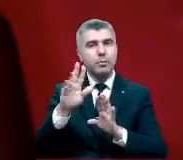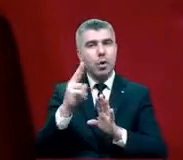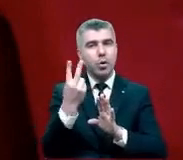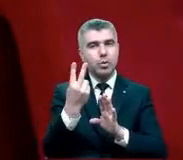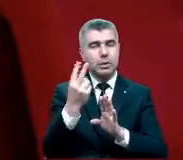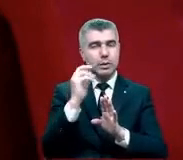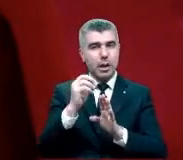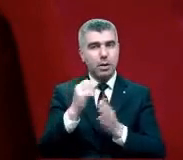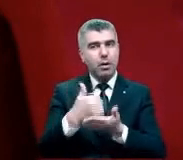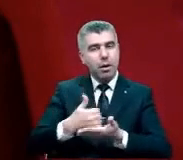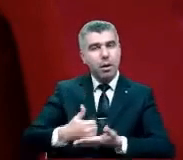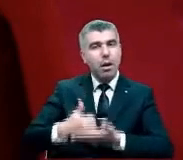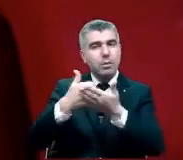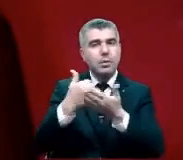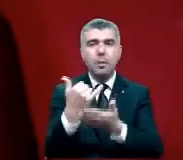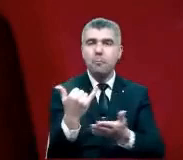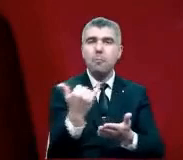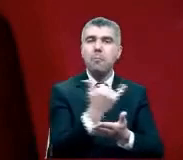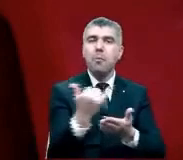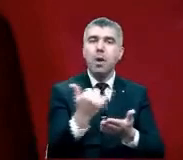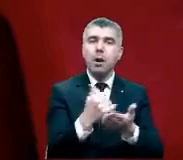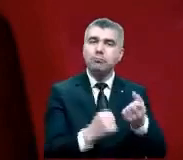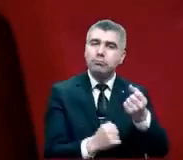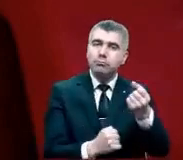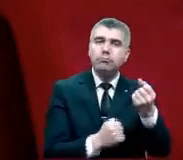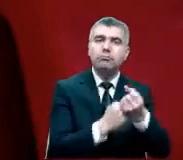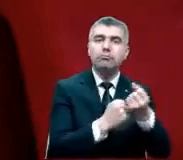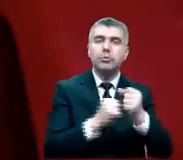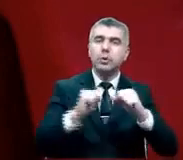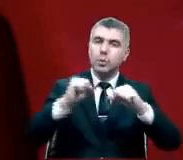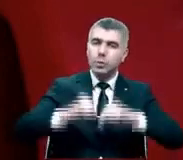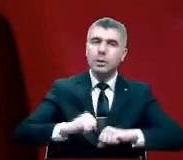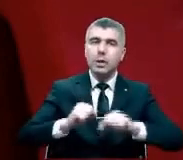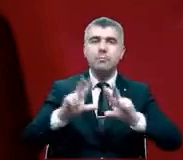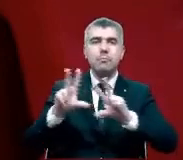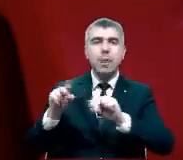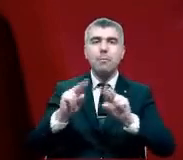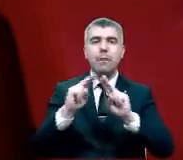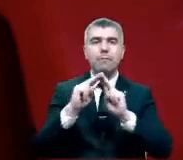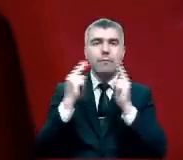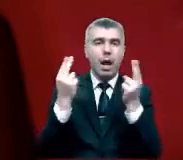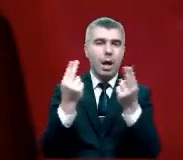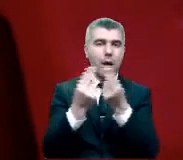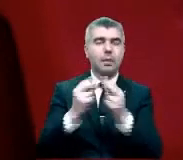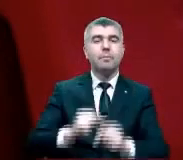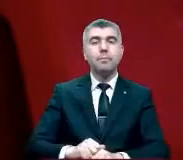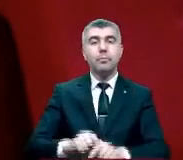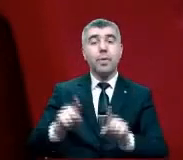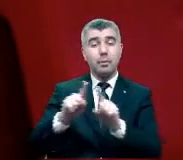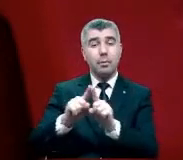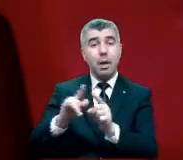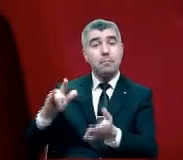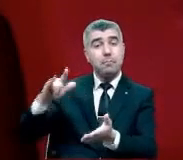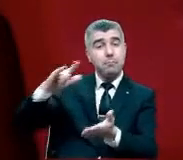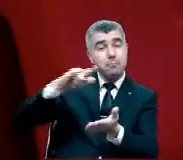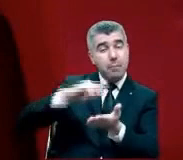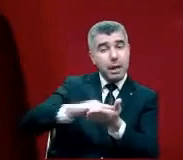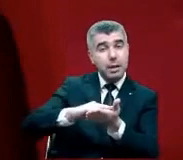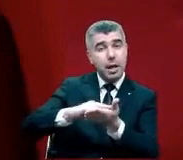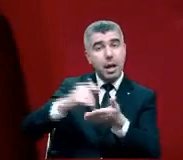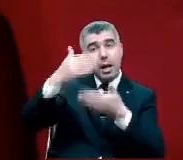2021-2025 عبر تقديم خدمات على أعلى مستويات الجودة تستجيب لأعلى المعايير الدولية، وذلك عبر جعل المطارات المغربية فضاءات